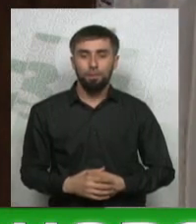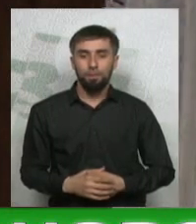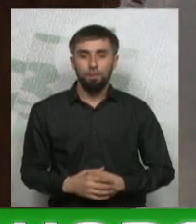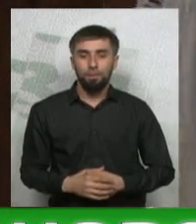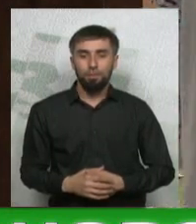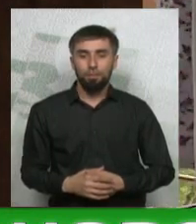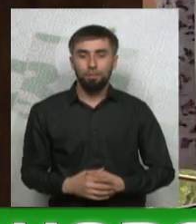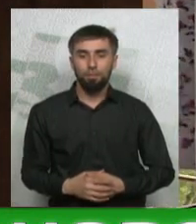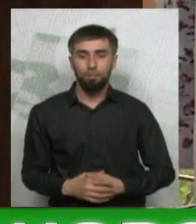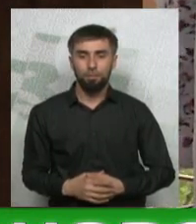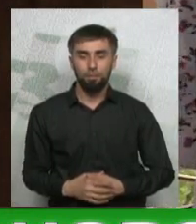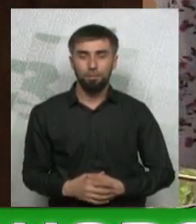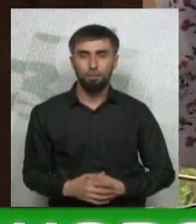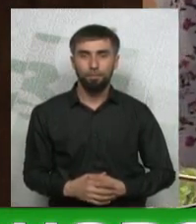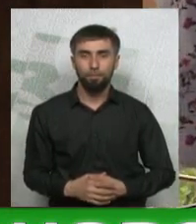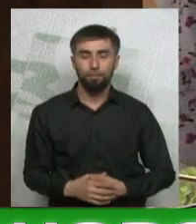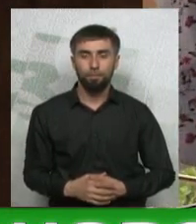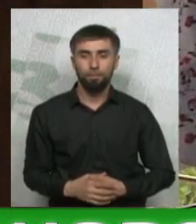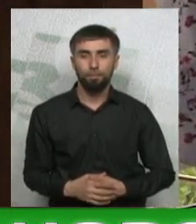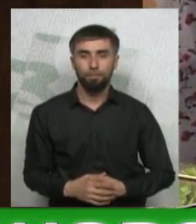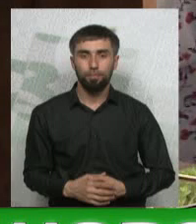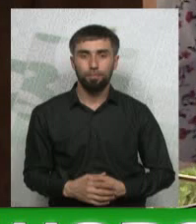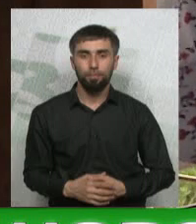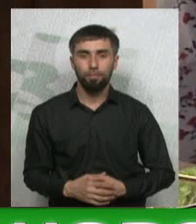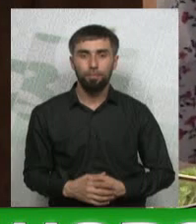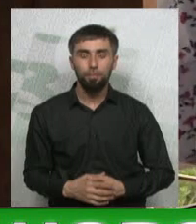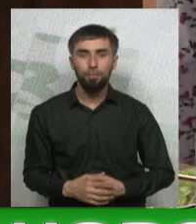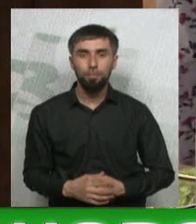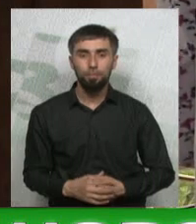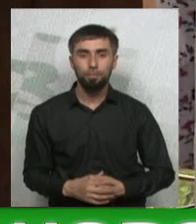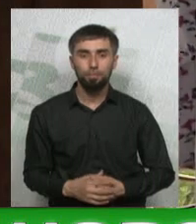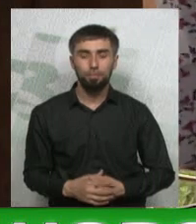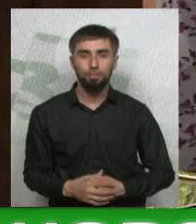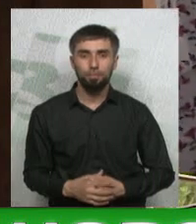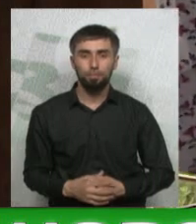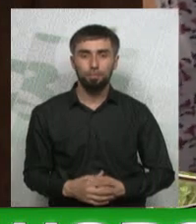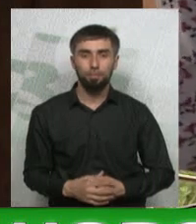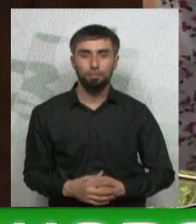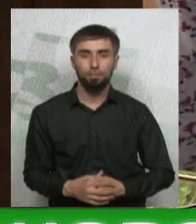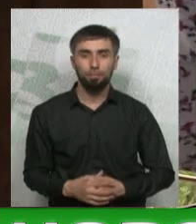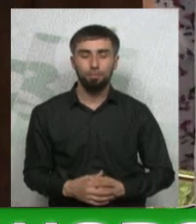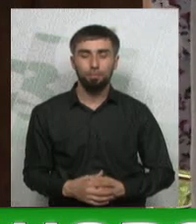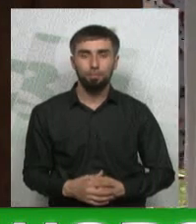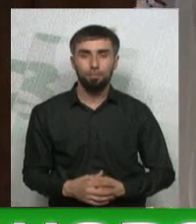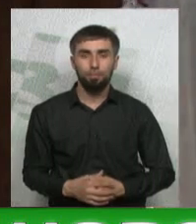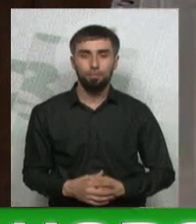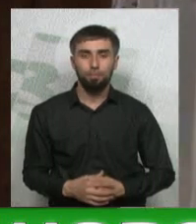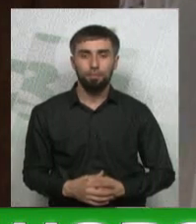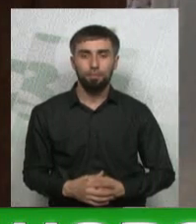ты выстояла в страшной той войне. Горжусь тобой, страна, горжусь своим народом. Горжусь и подвигом